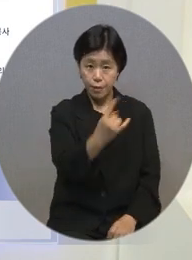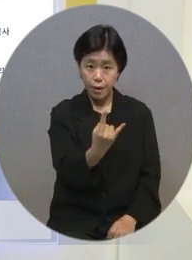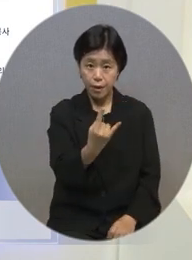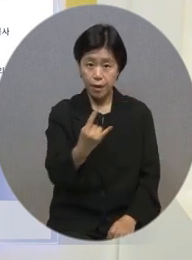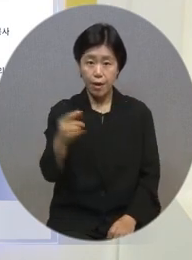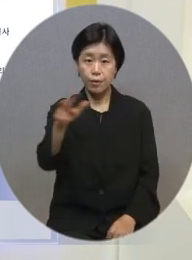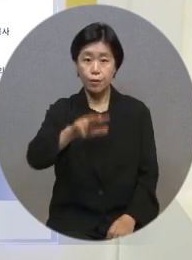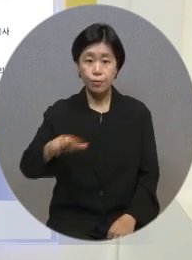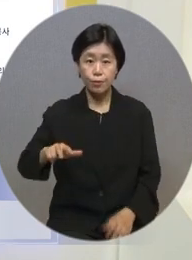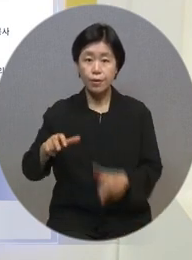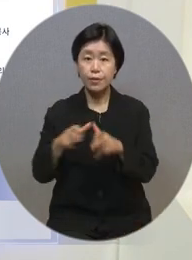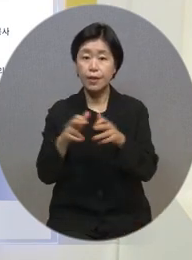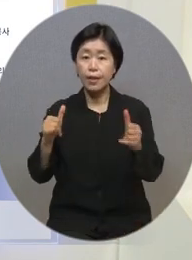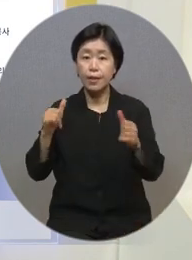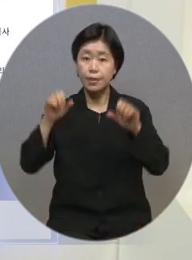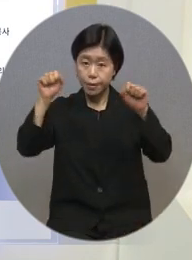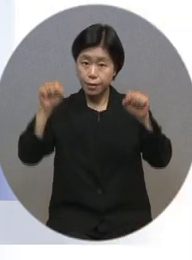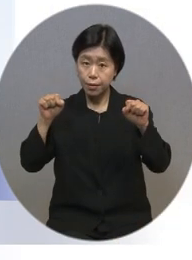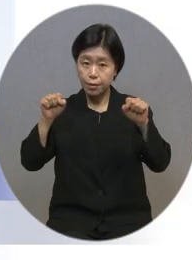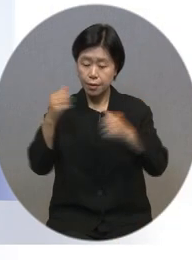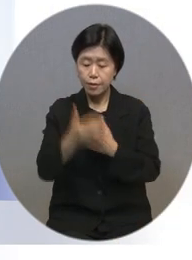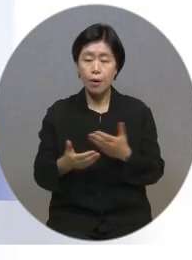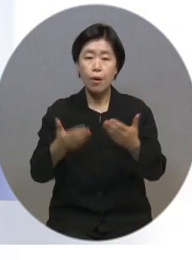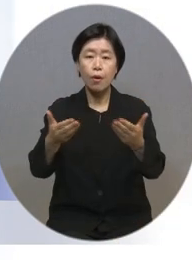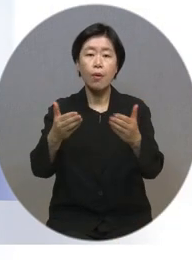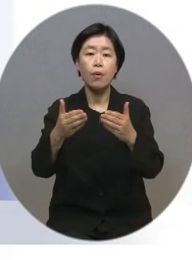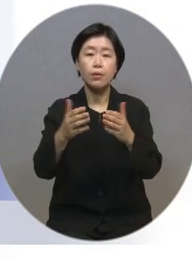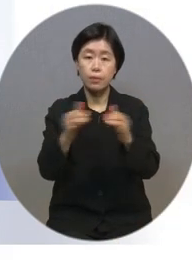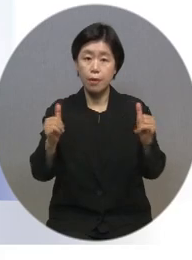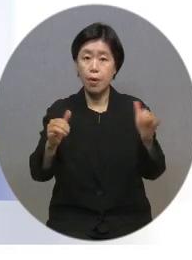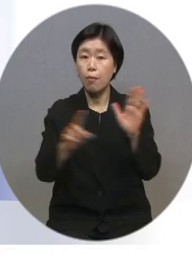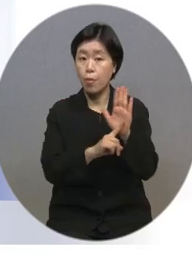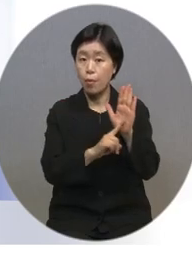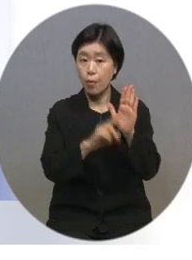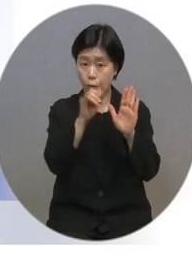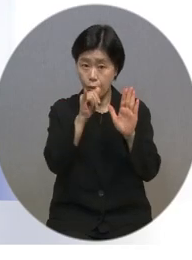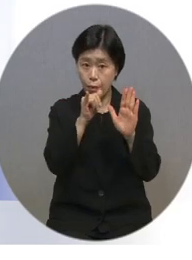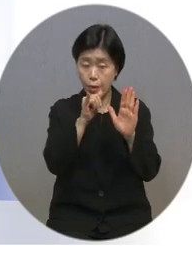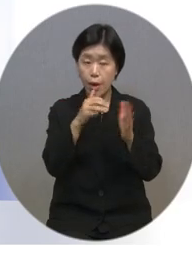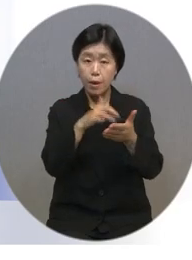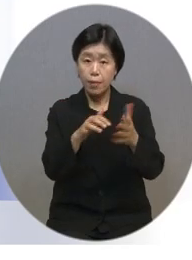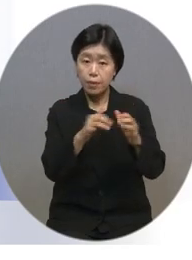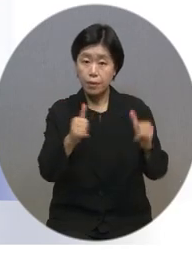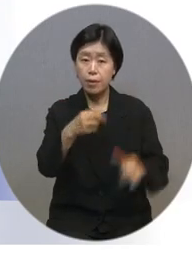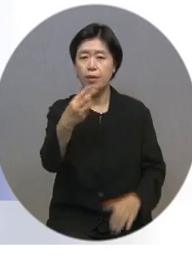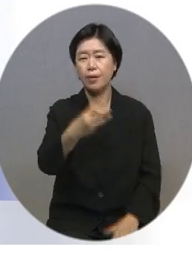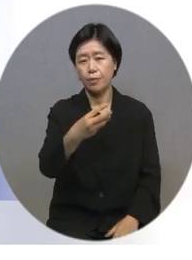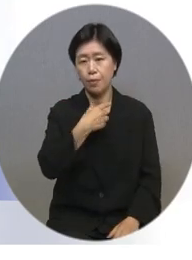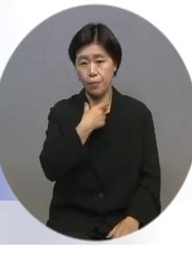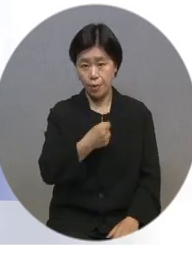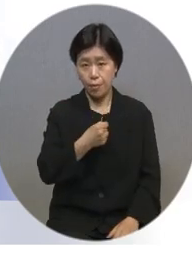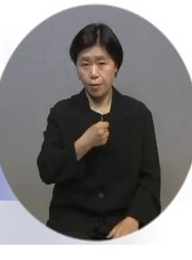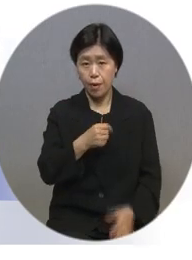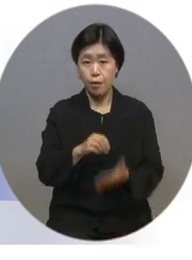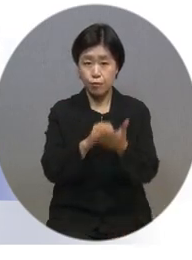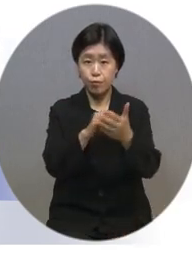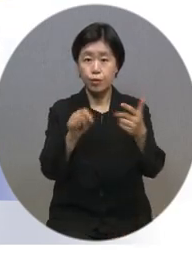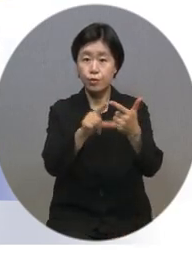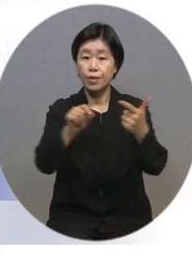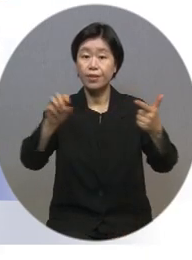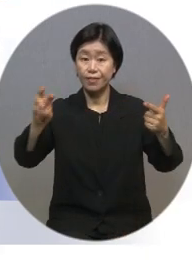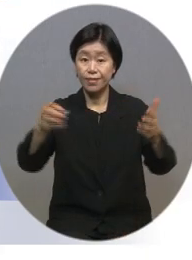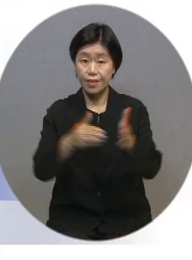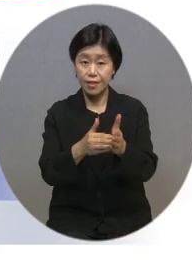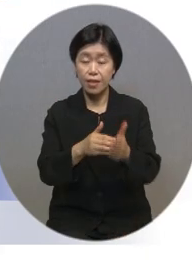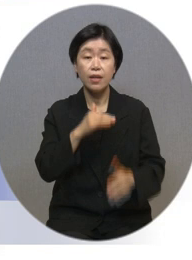체전 자원봉사자를 모집합니다 모집인원은 3,000명으로 모집 기간은 6월 30일까지입니다 만